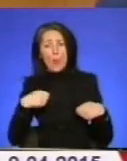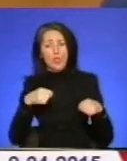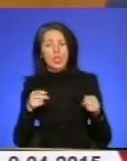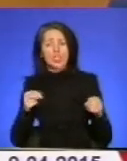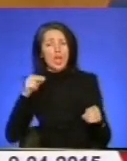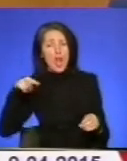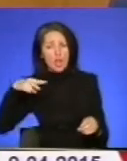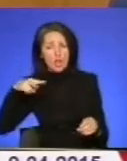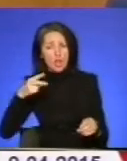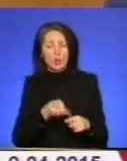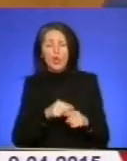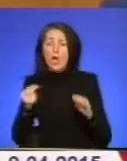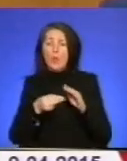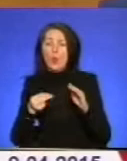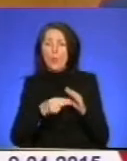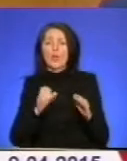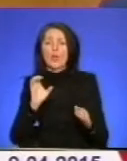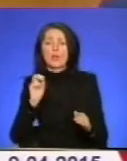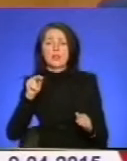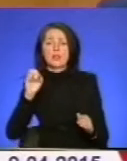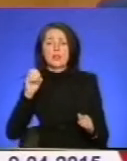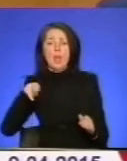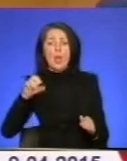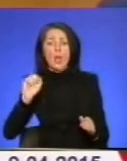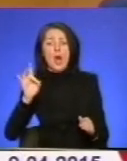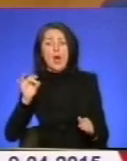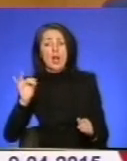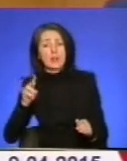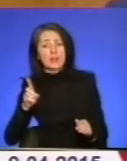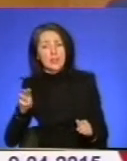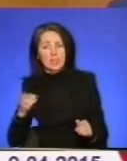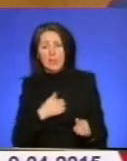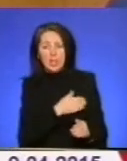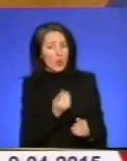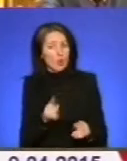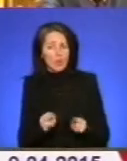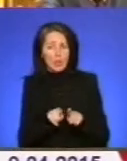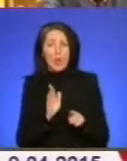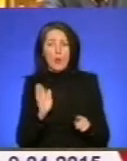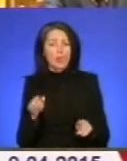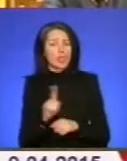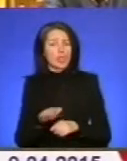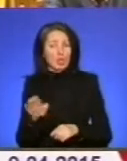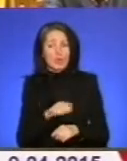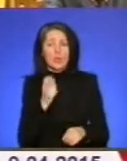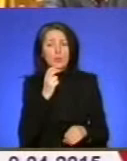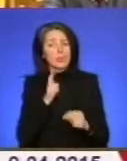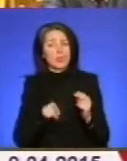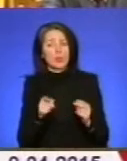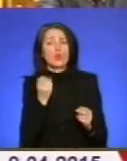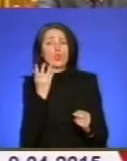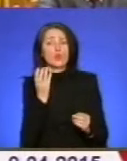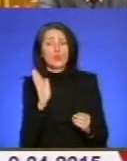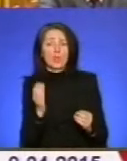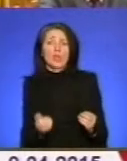відбувалося на Тернопілі, адже сміх закінчиться тоді, коли стане реальна небезпека. Також депутати прийняли звернення до